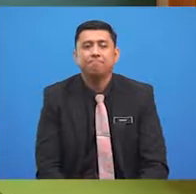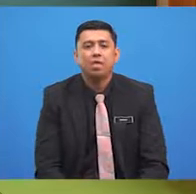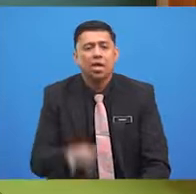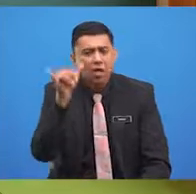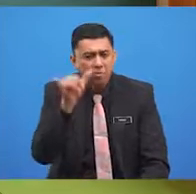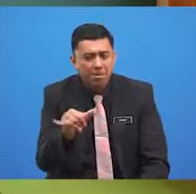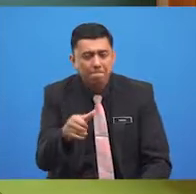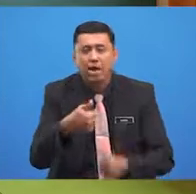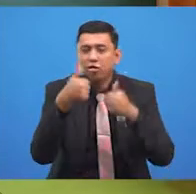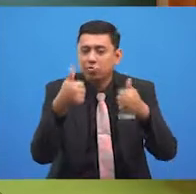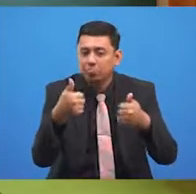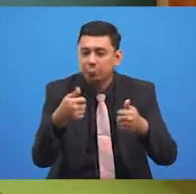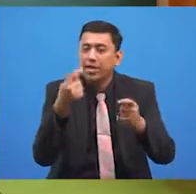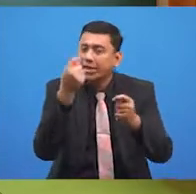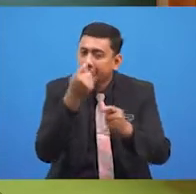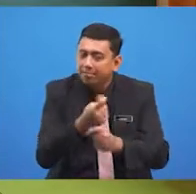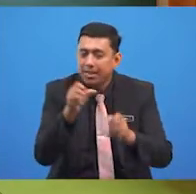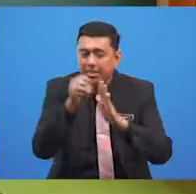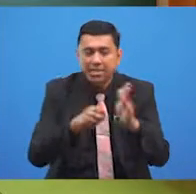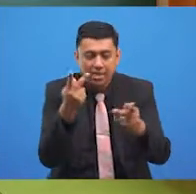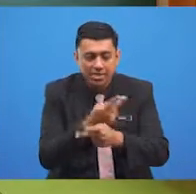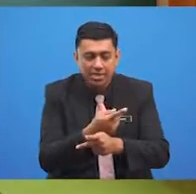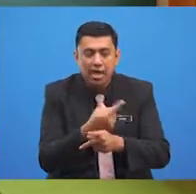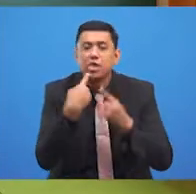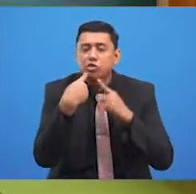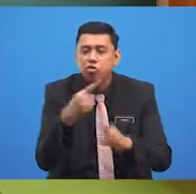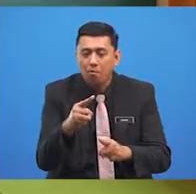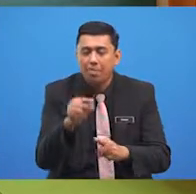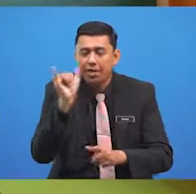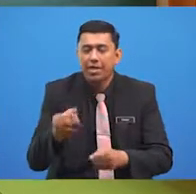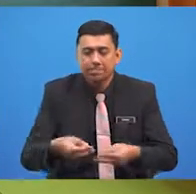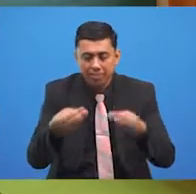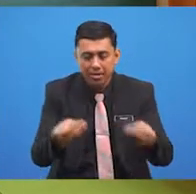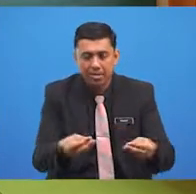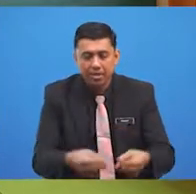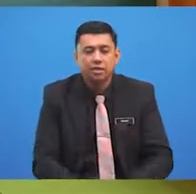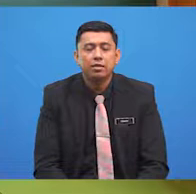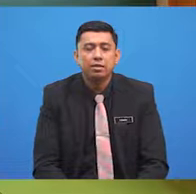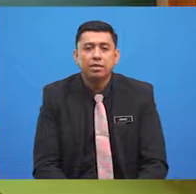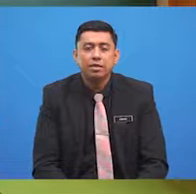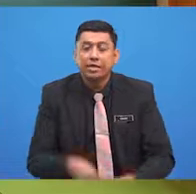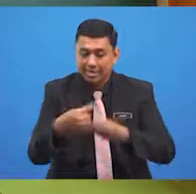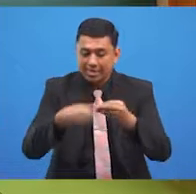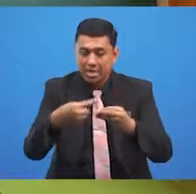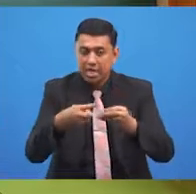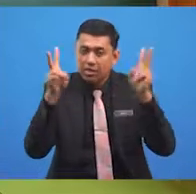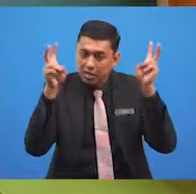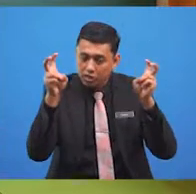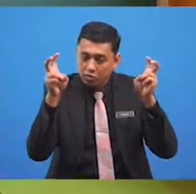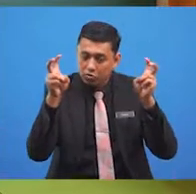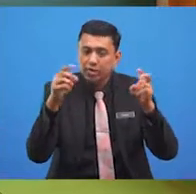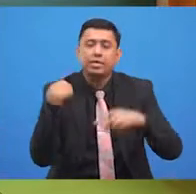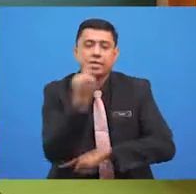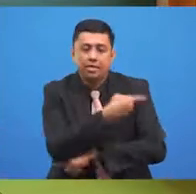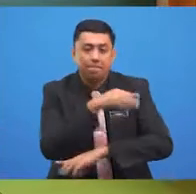Ya, bagus. Tepat sekali jawapan yang diberikan murid-murid berkaitan dengan tajuk yang kita akan pelajari pada hari